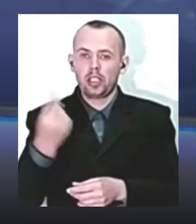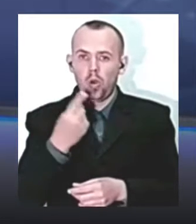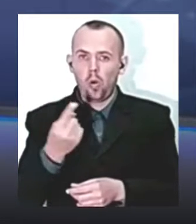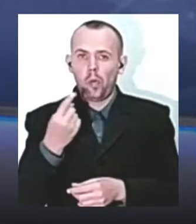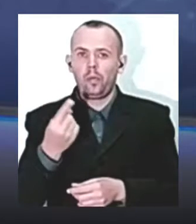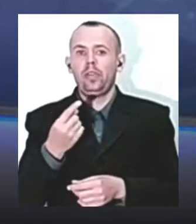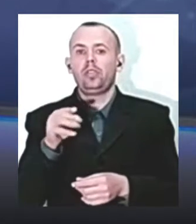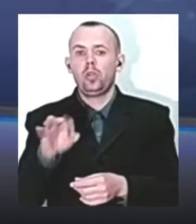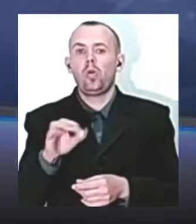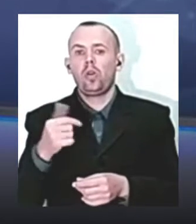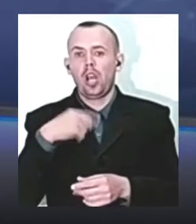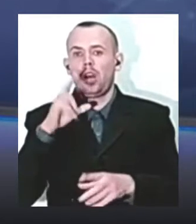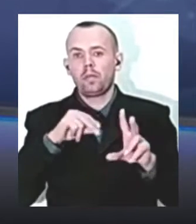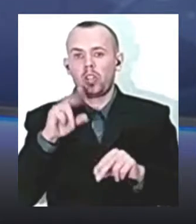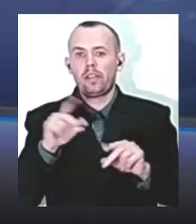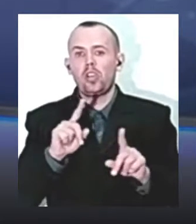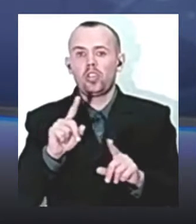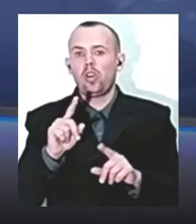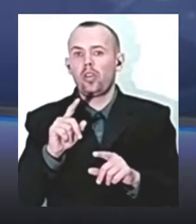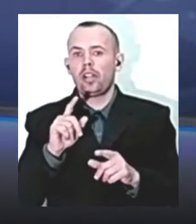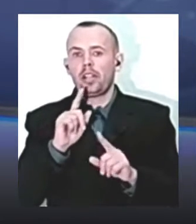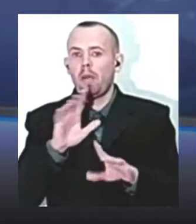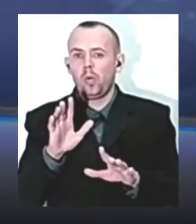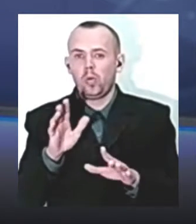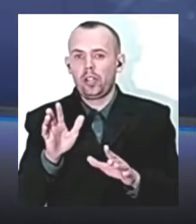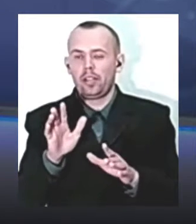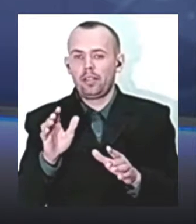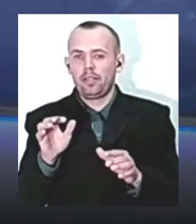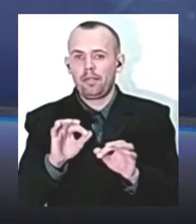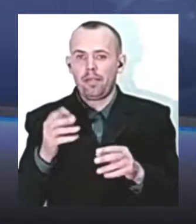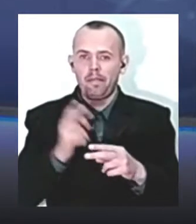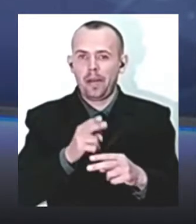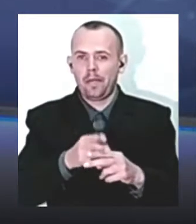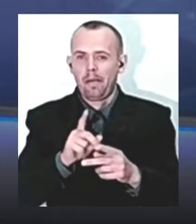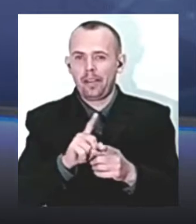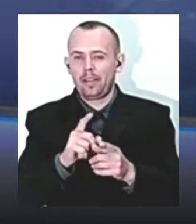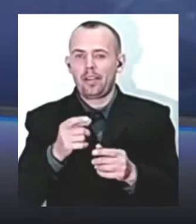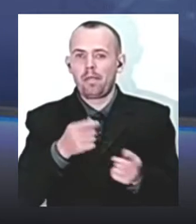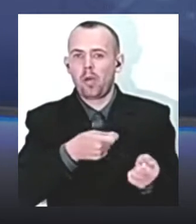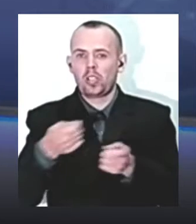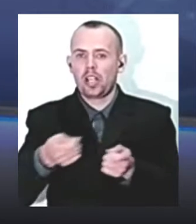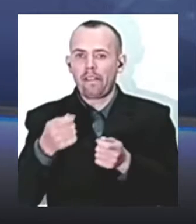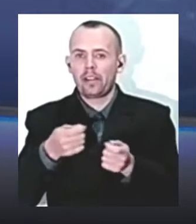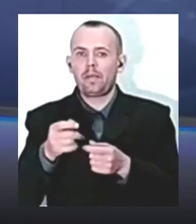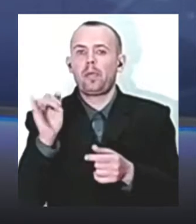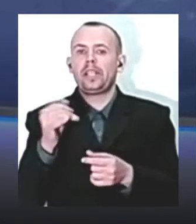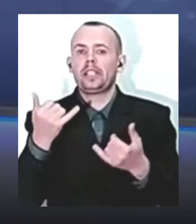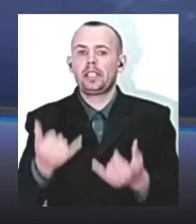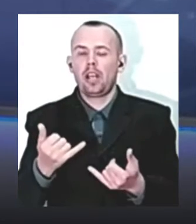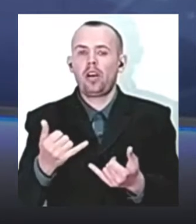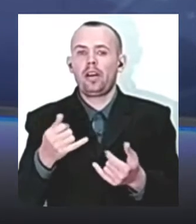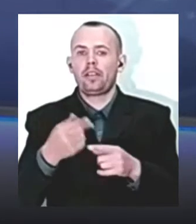я сподіваюся, що не буде ніяких перебоїв далі з поставками. Зараз йде по